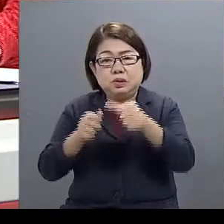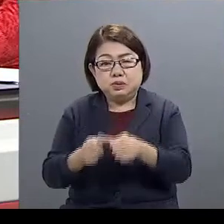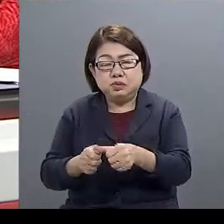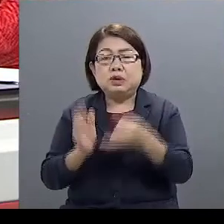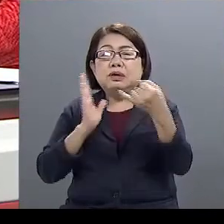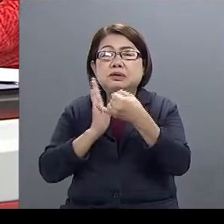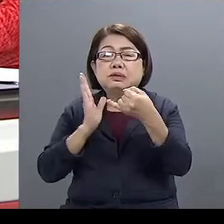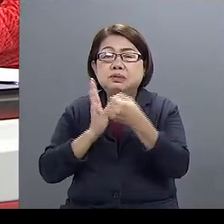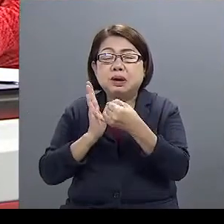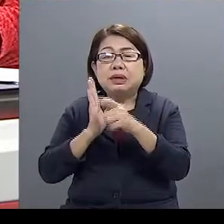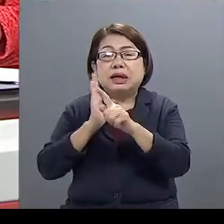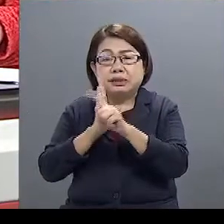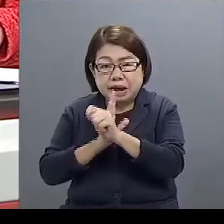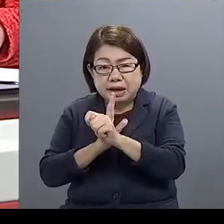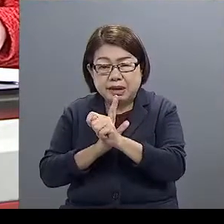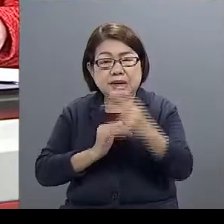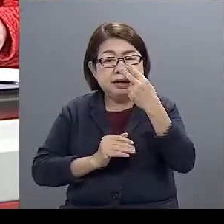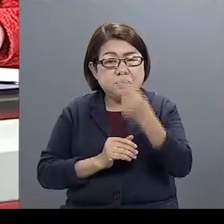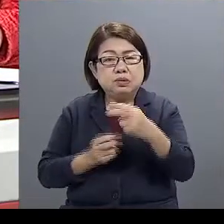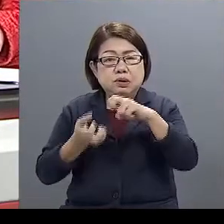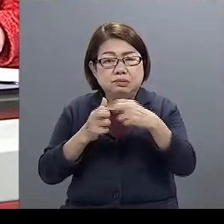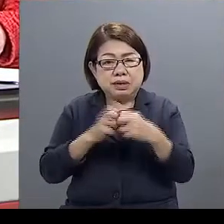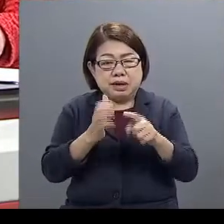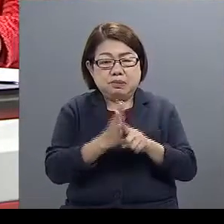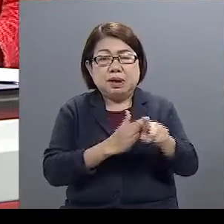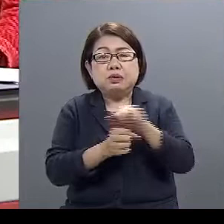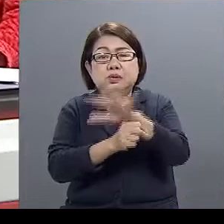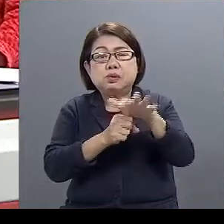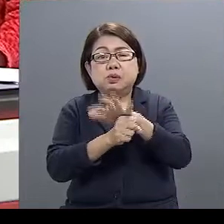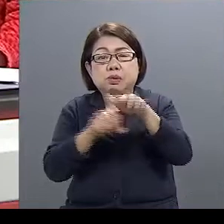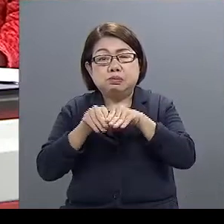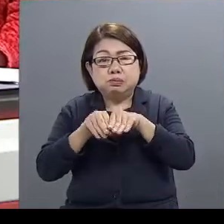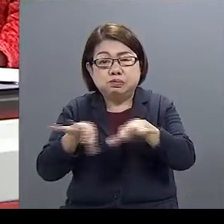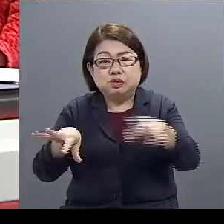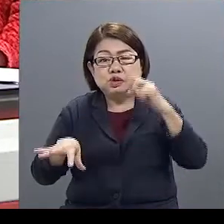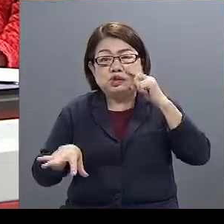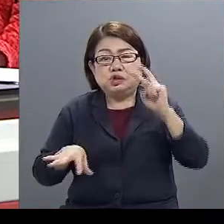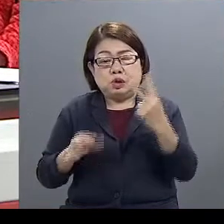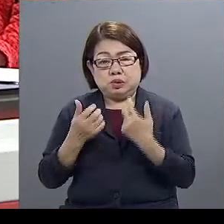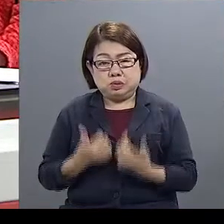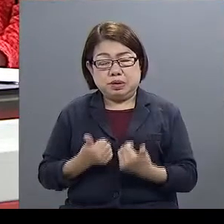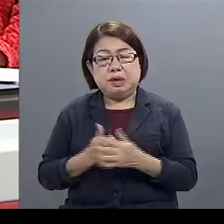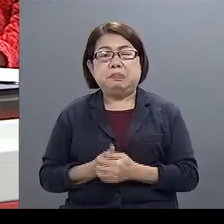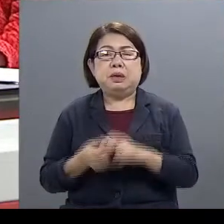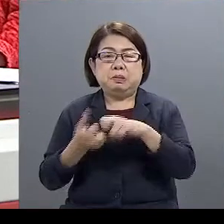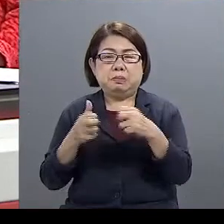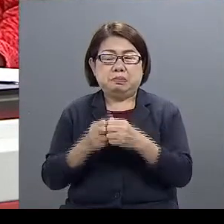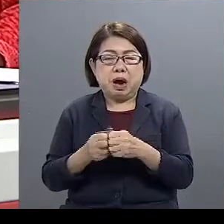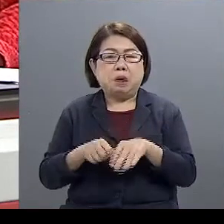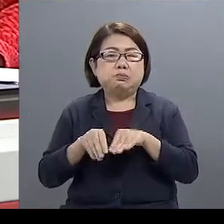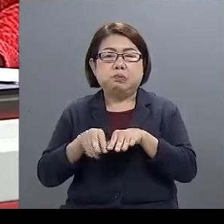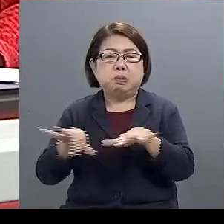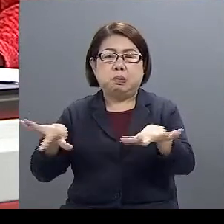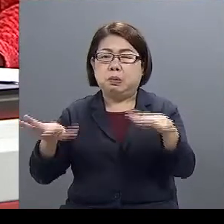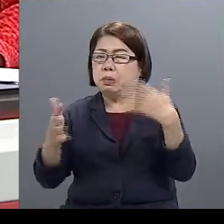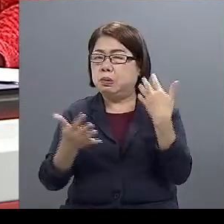มาดูเรื่องของวิกฤตโควิด -19 ระบาดระลอกใหม่นะคะตอนนี้เริ่มส่งผลกระทบเป็นวงกว้างต่อเศรษฐกิจแล้วก็อาจจะทำ